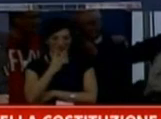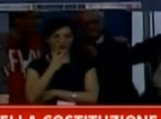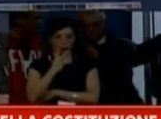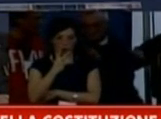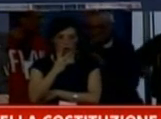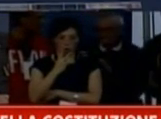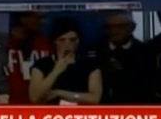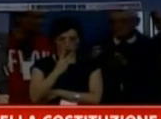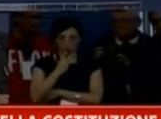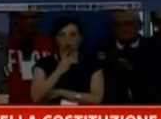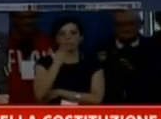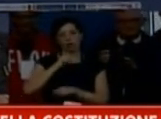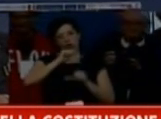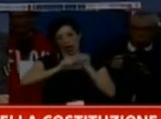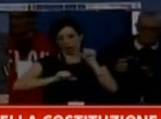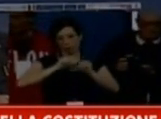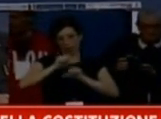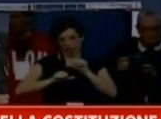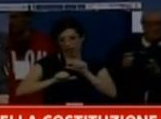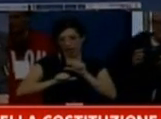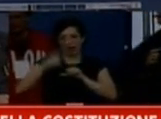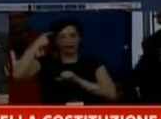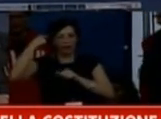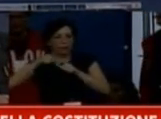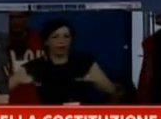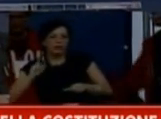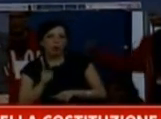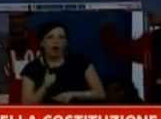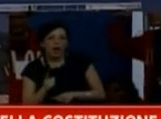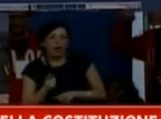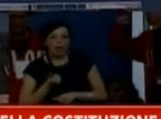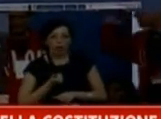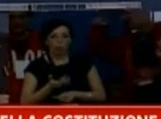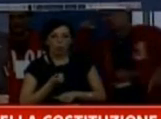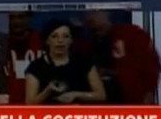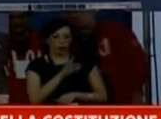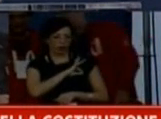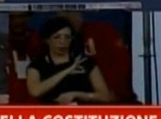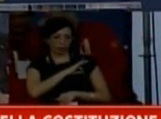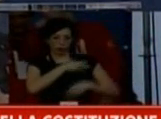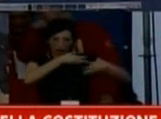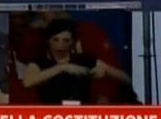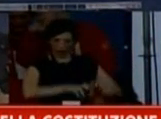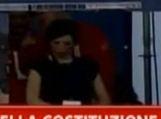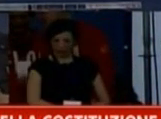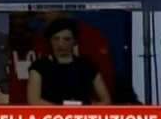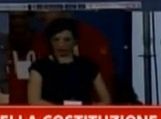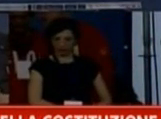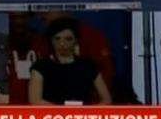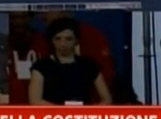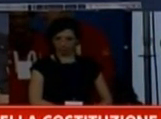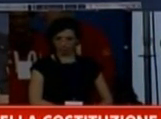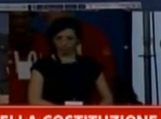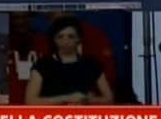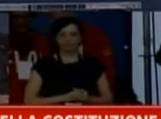con l'idea di ridurre il numero dei deputati, e va bene, ma queste macchine quando si mettono in moto non si sa